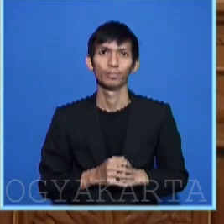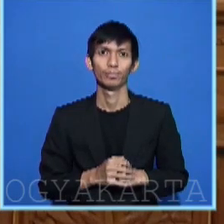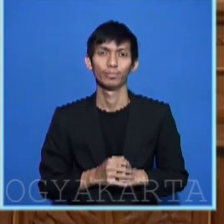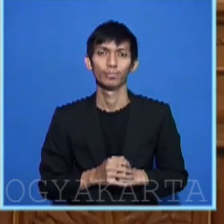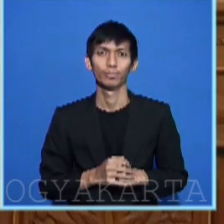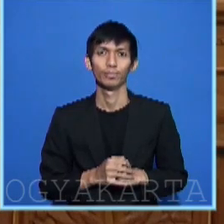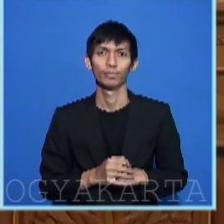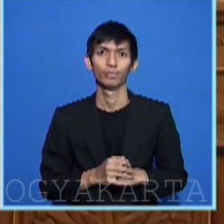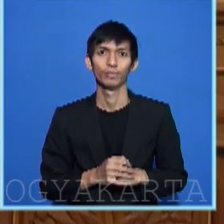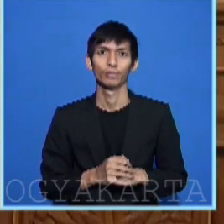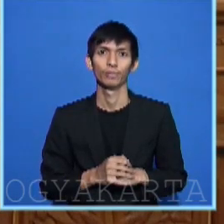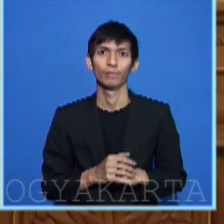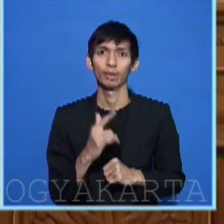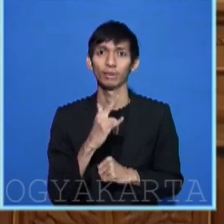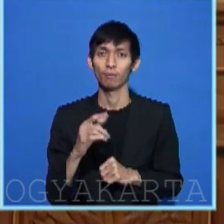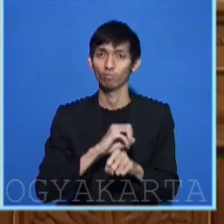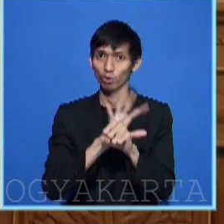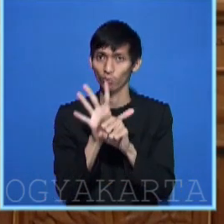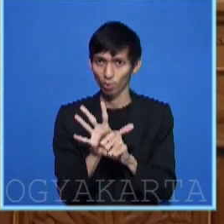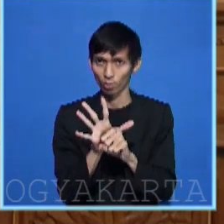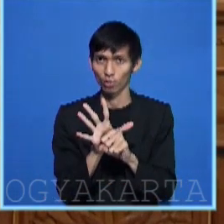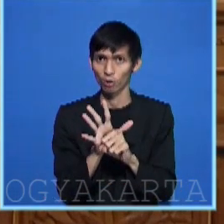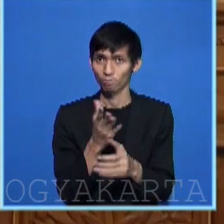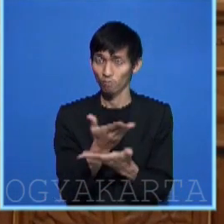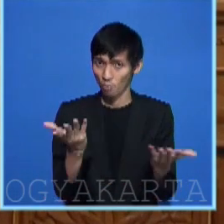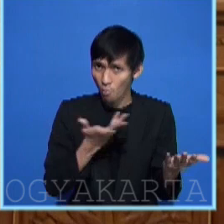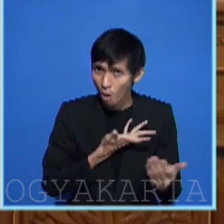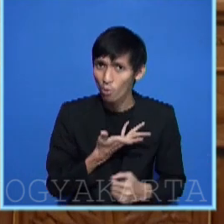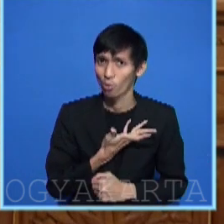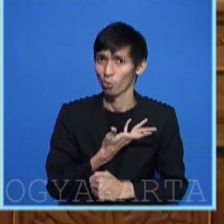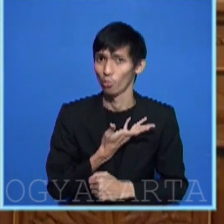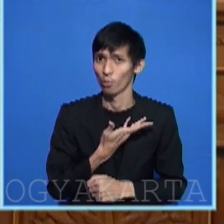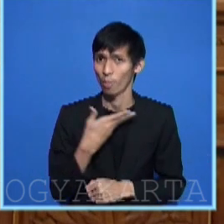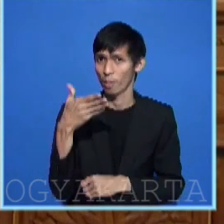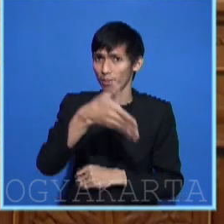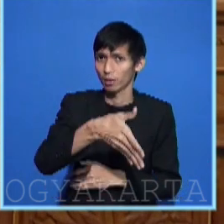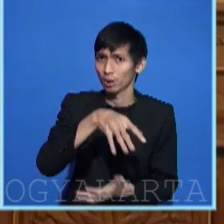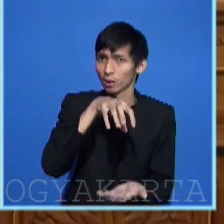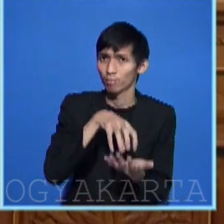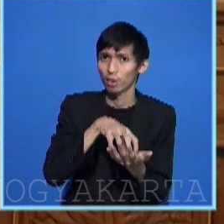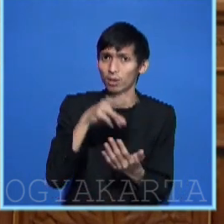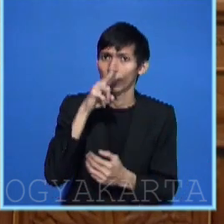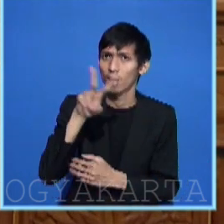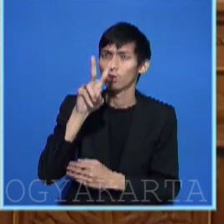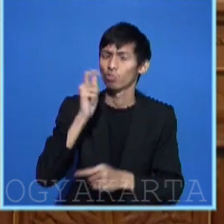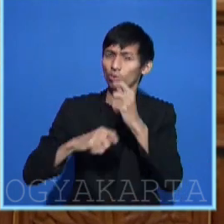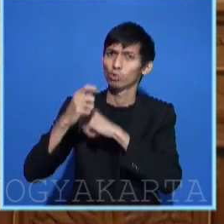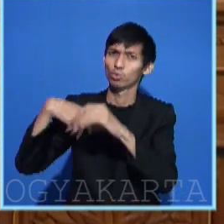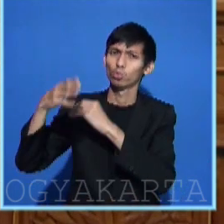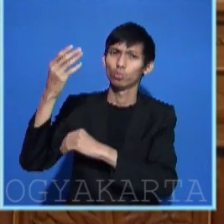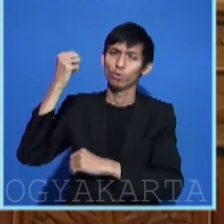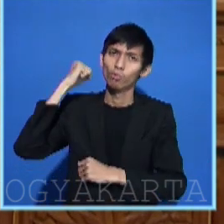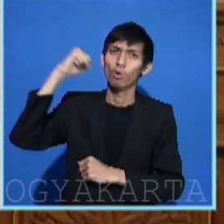Kulon Progo Purworejo menawi panjenengan bade sinaungiras pantes napak tilas Lampah perjuanganning para pahlawan